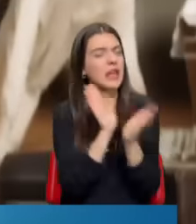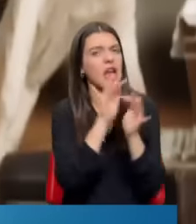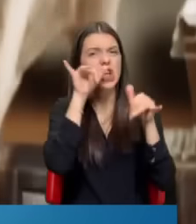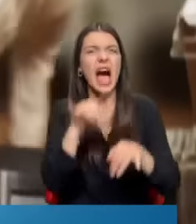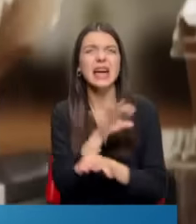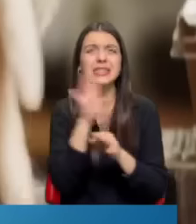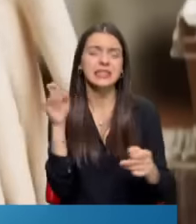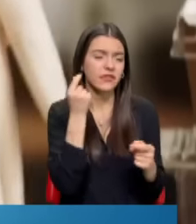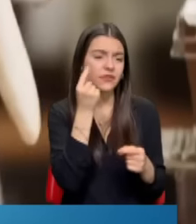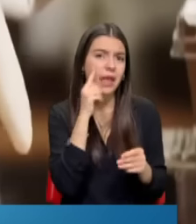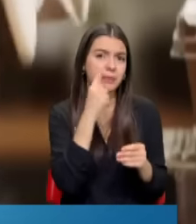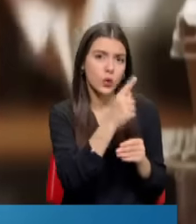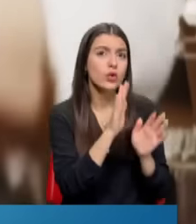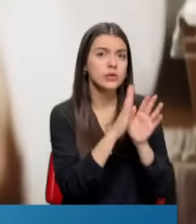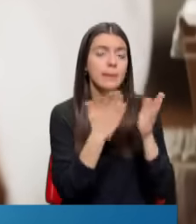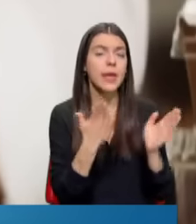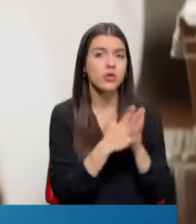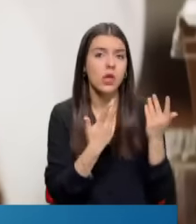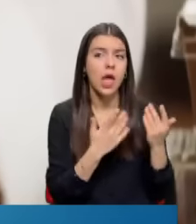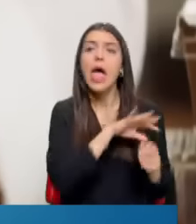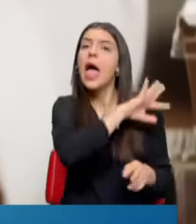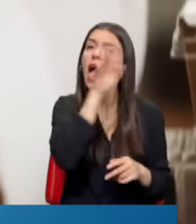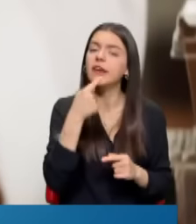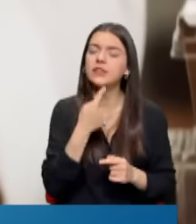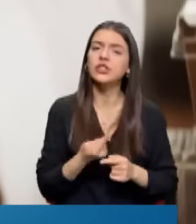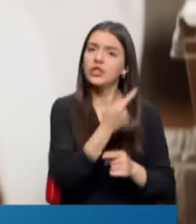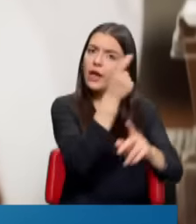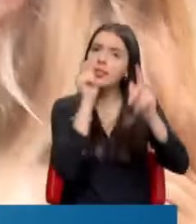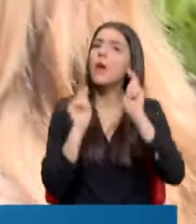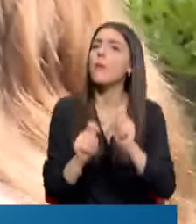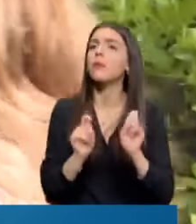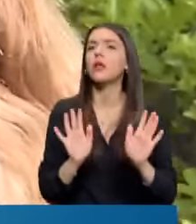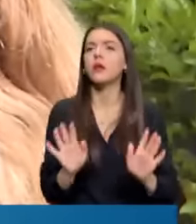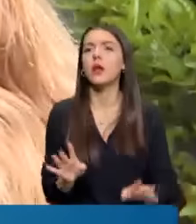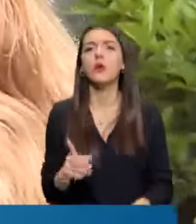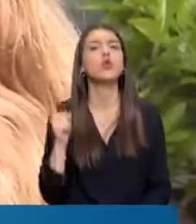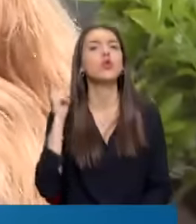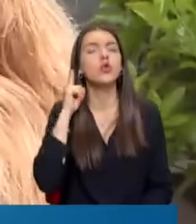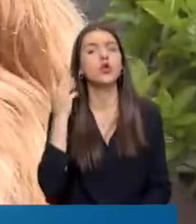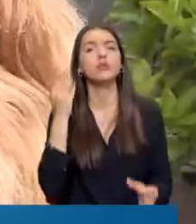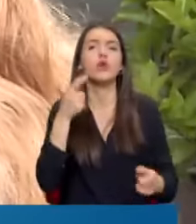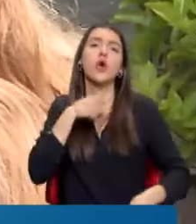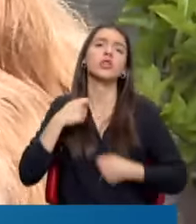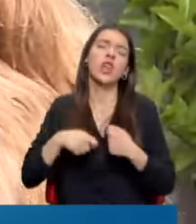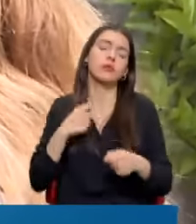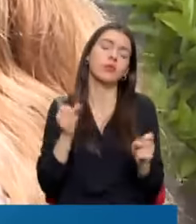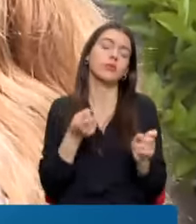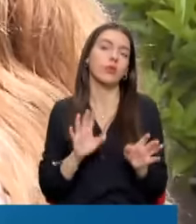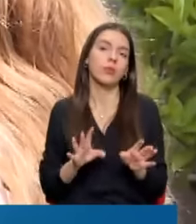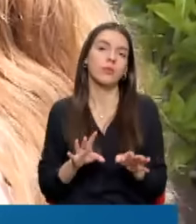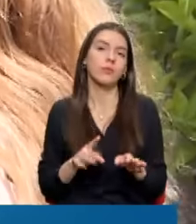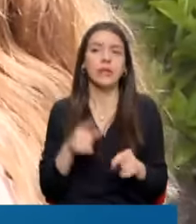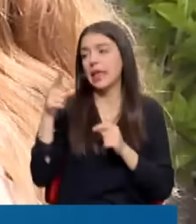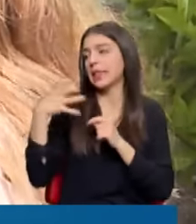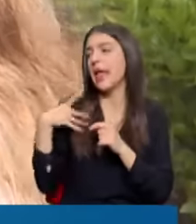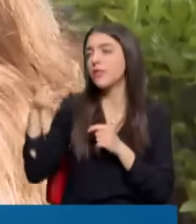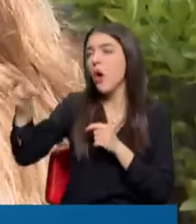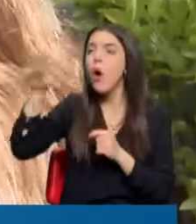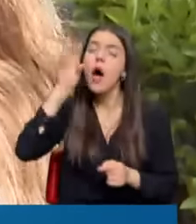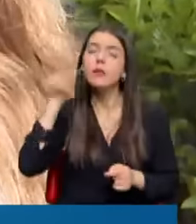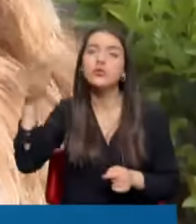haksız fiyatlarla ilgili olarak her türlü şikayetlerini yapabilirler. Duydum ve çok saçma buluyorum. Neden? Empati yapmıyorlar